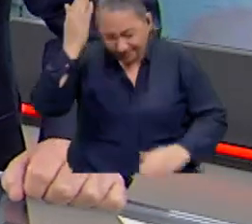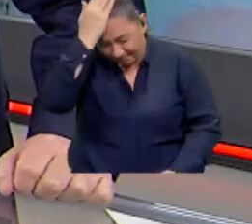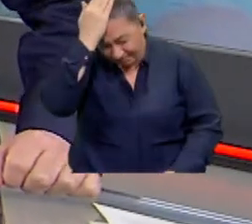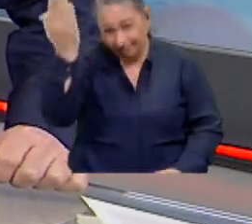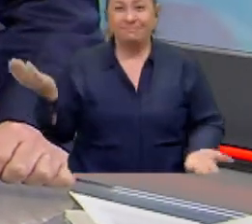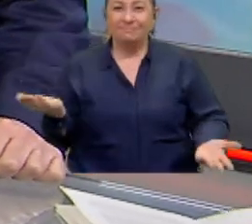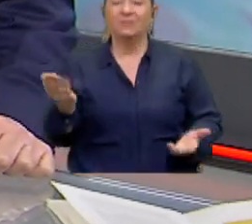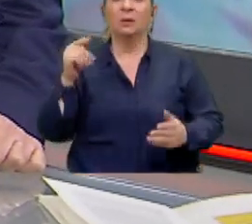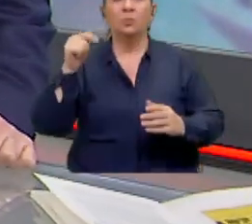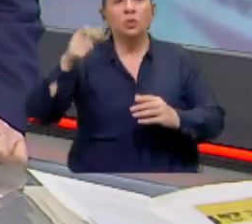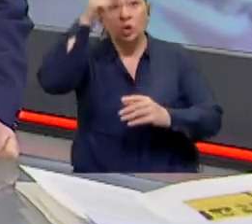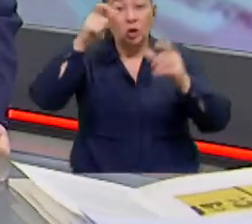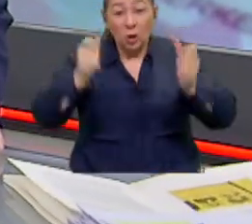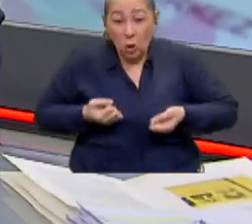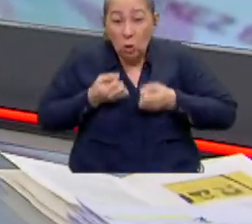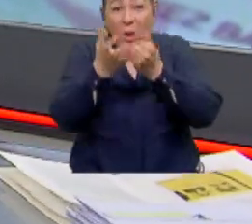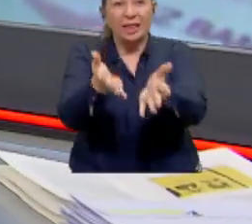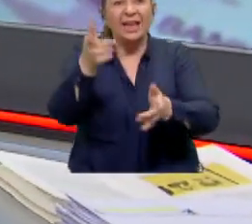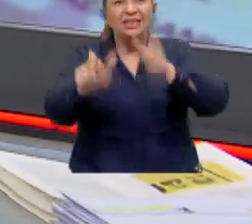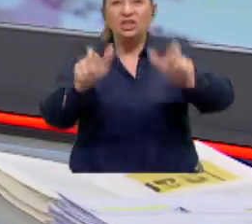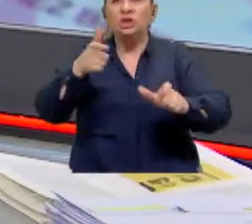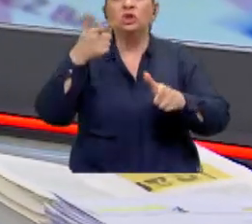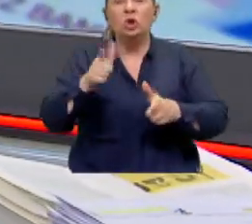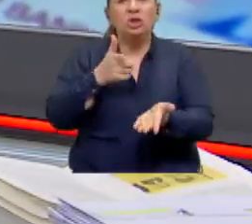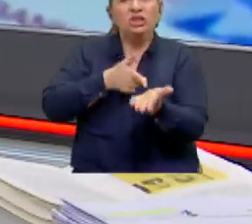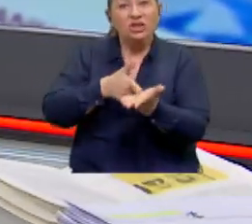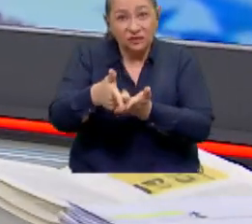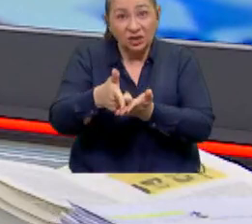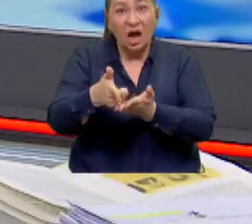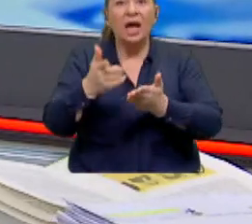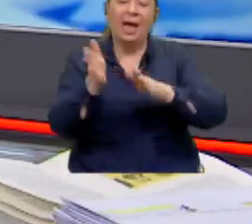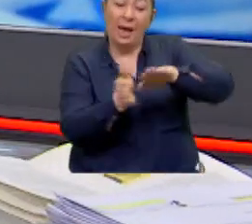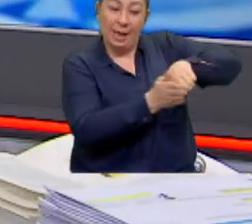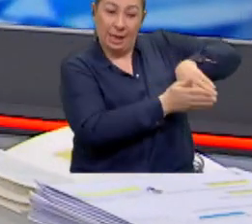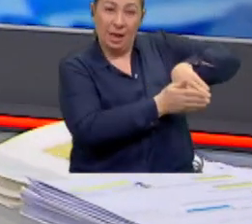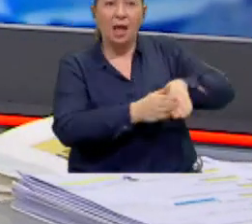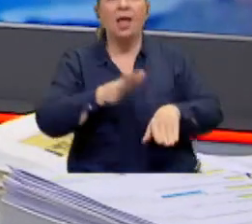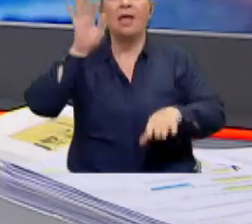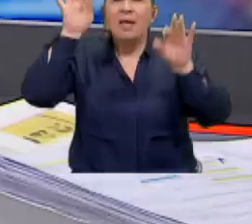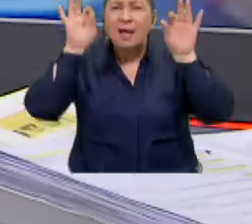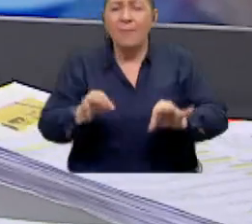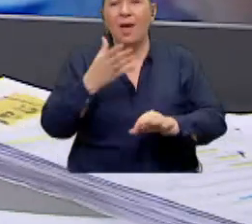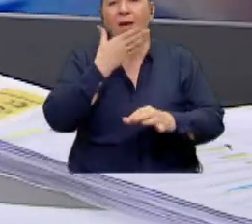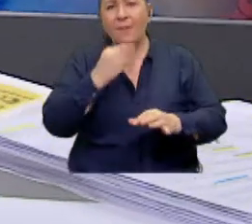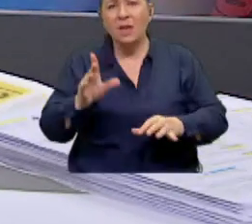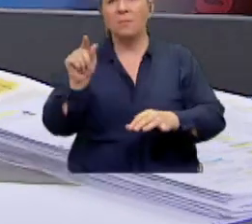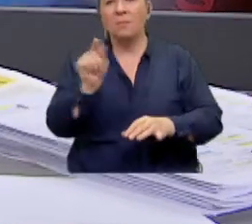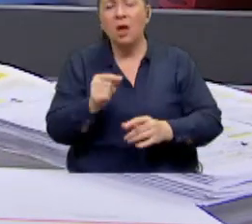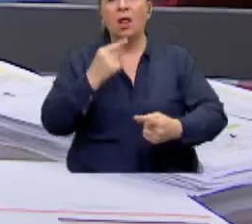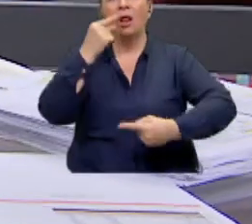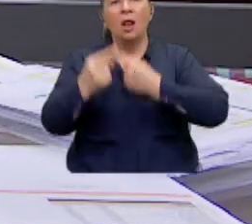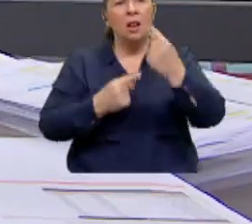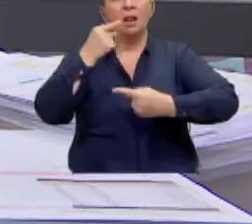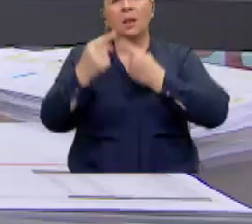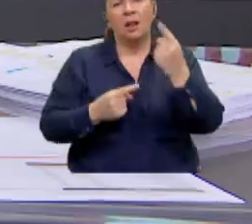beraber. Bu ülkede üreten işçi ve köylü, çiftçi hariç hep emekliden, memurdan